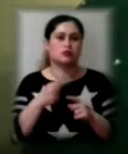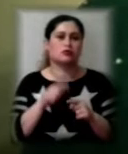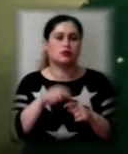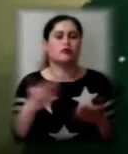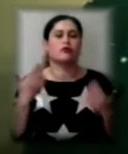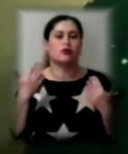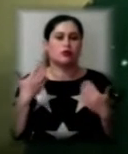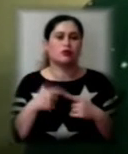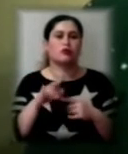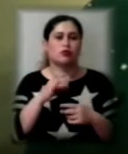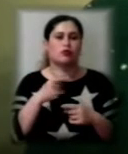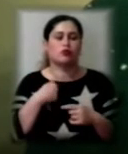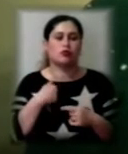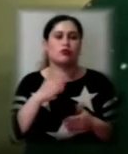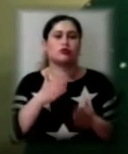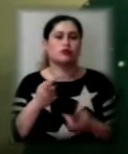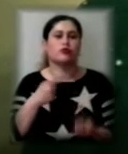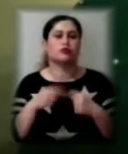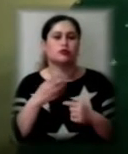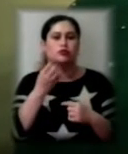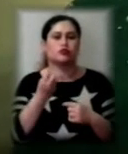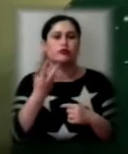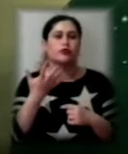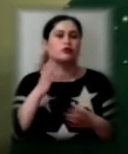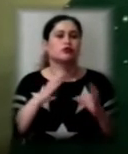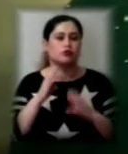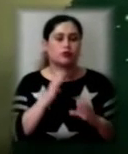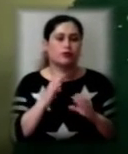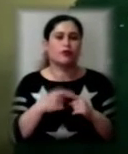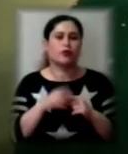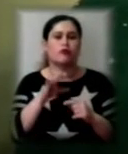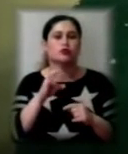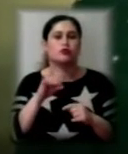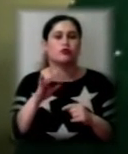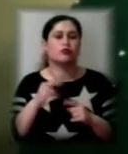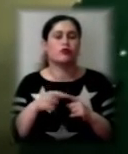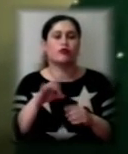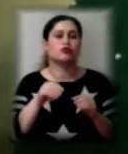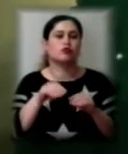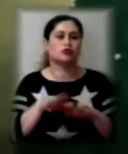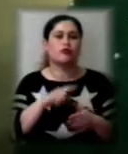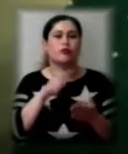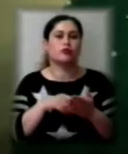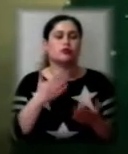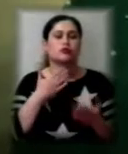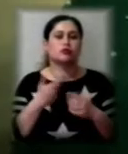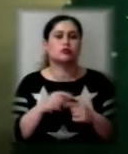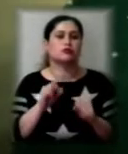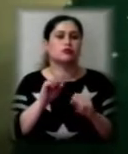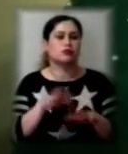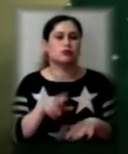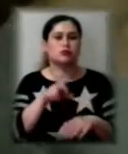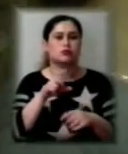нас, до гуртожитку, повернулося 25 студентів. В основному вони вирішують питання стосовно складання залікової